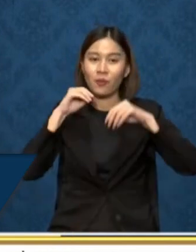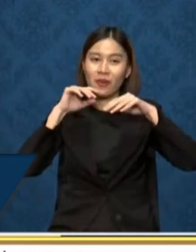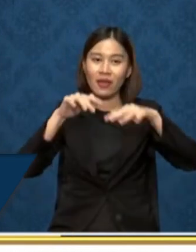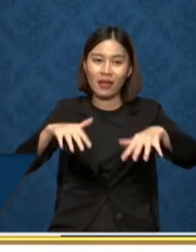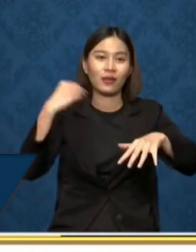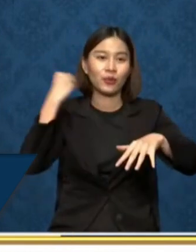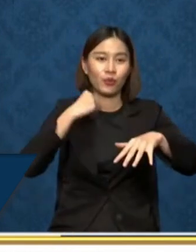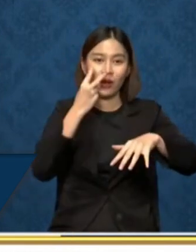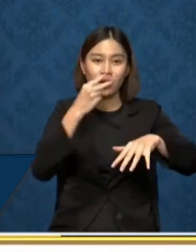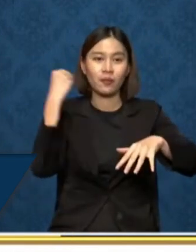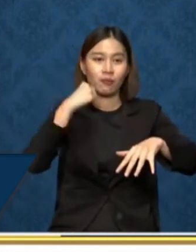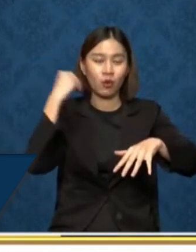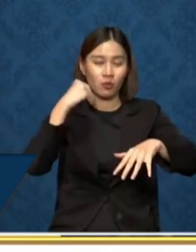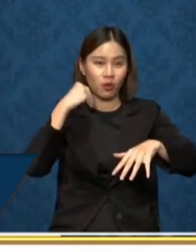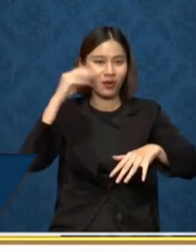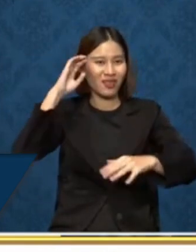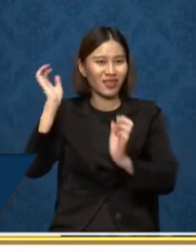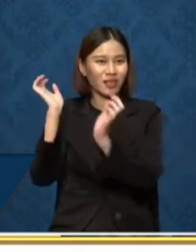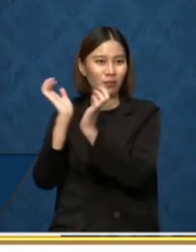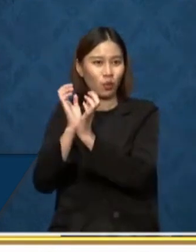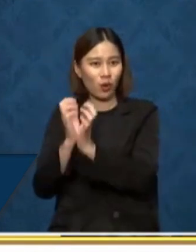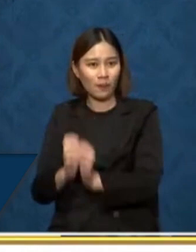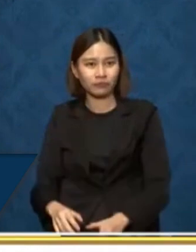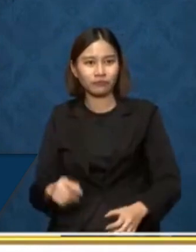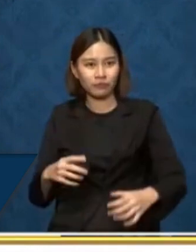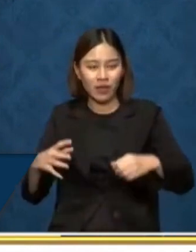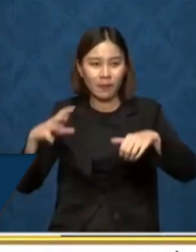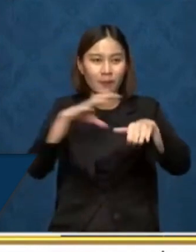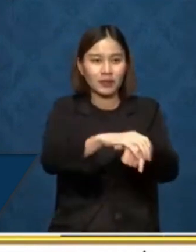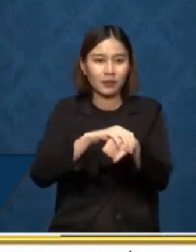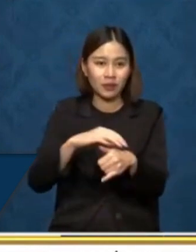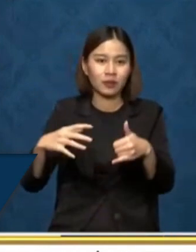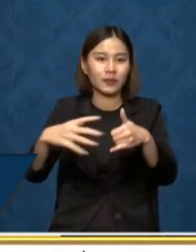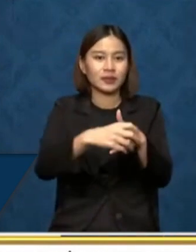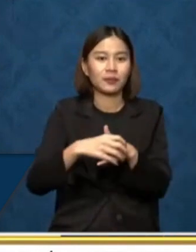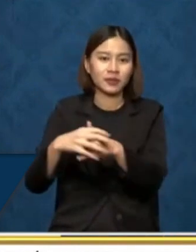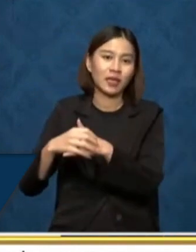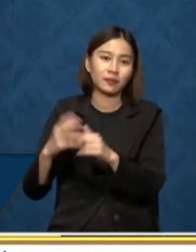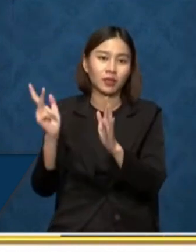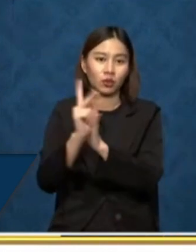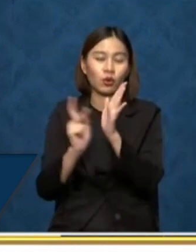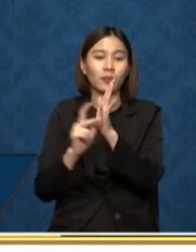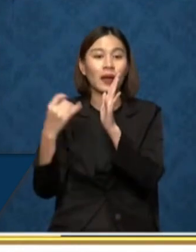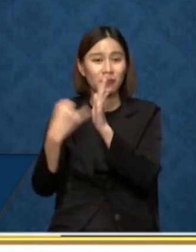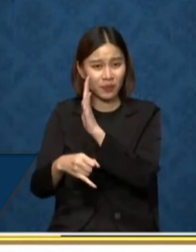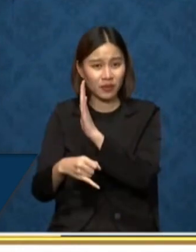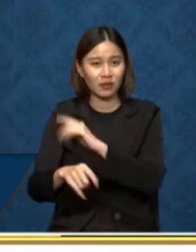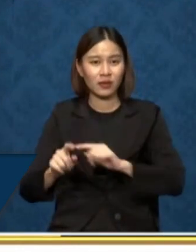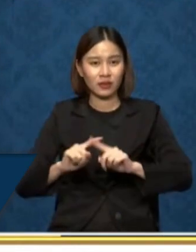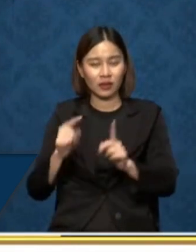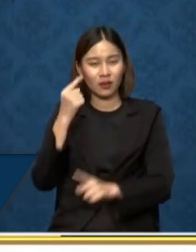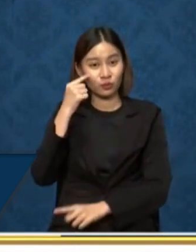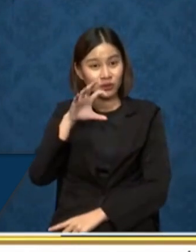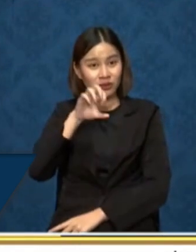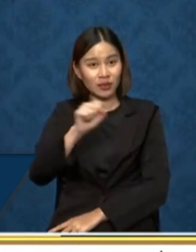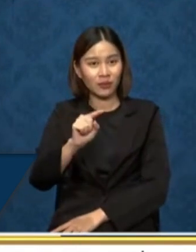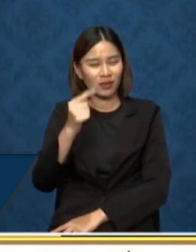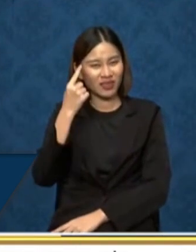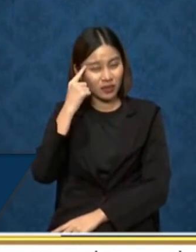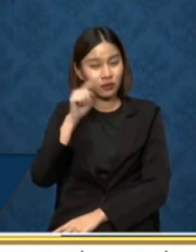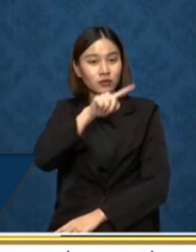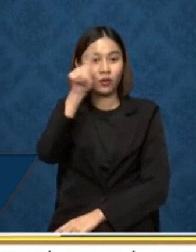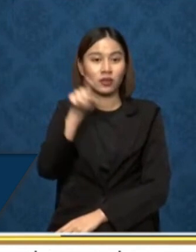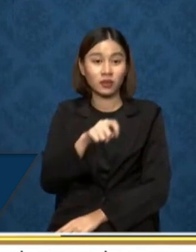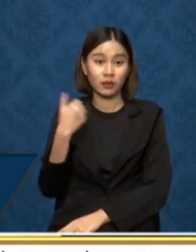ห็นบ่อยมากเลยการบุกเข้าทำลายบ่อนคาสิโนทั้งๆที่มันผิดกฎหมายแล้วเราสังเกตเราอดสงสัยไหม